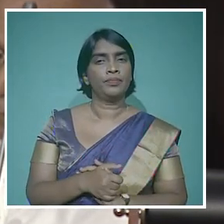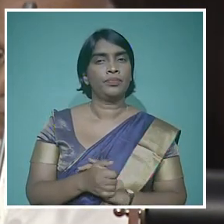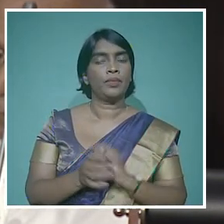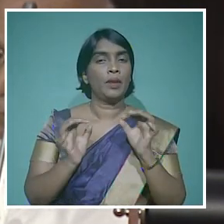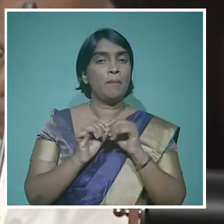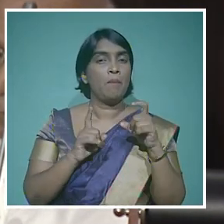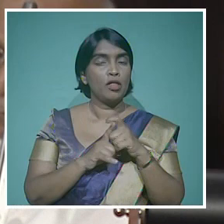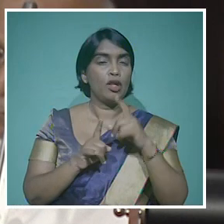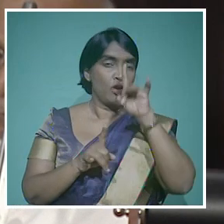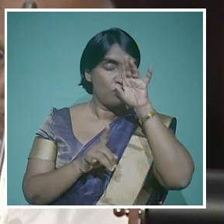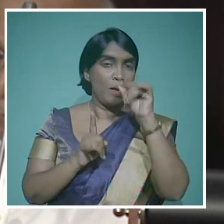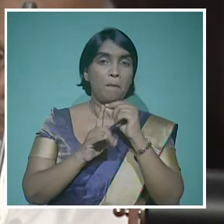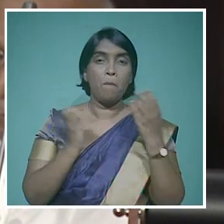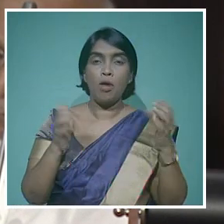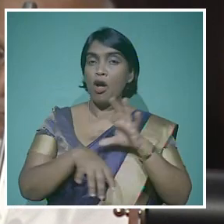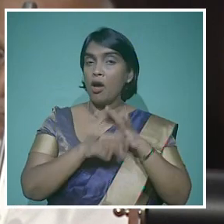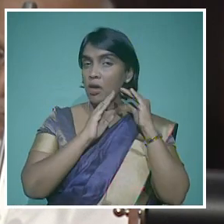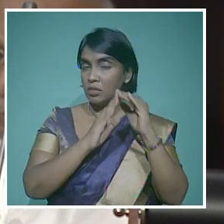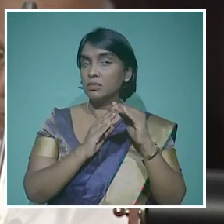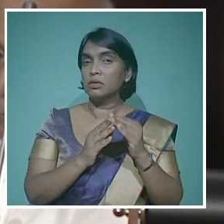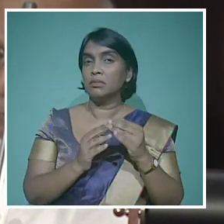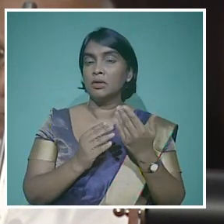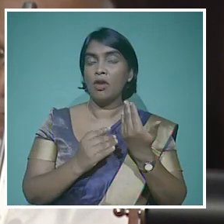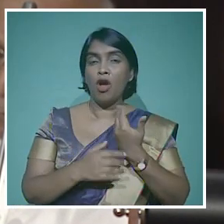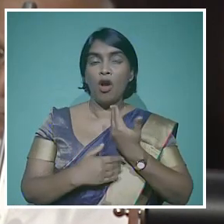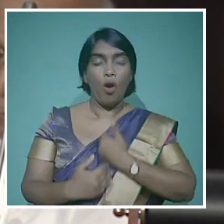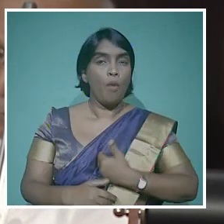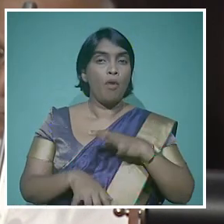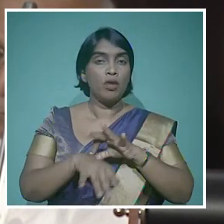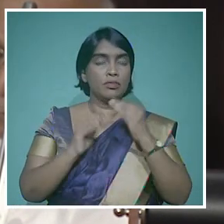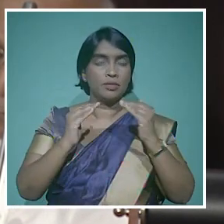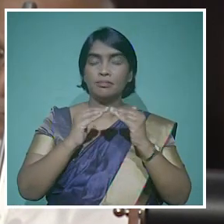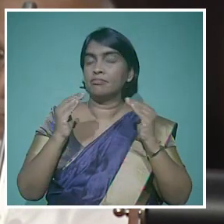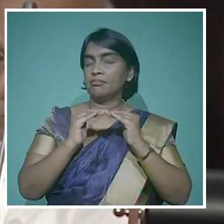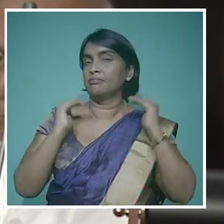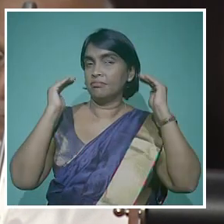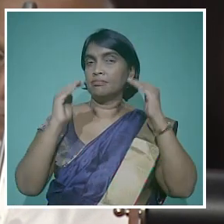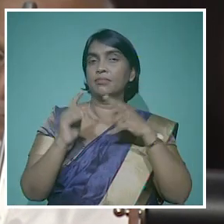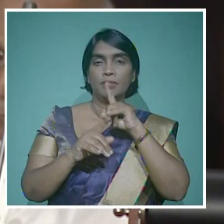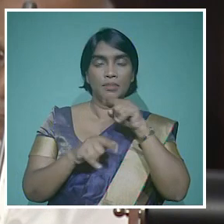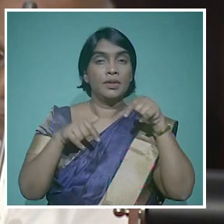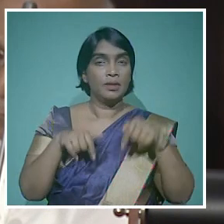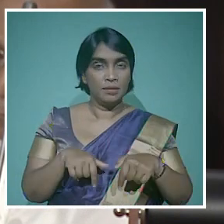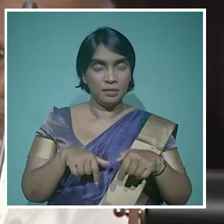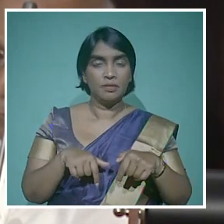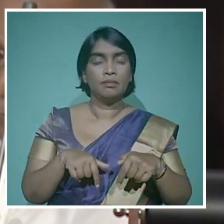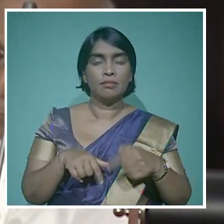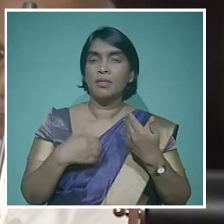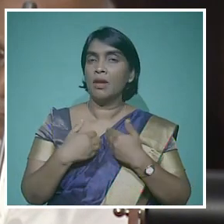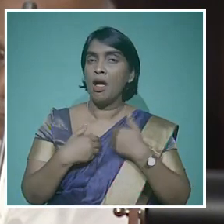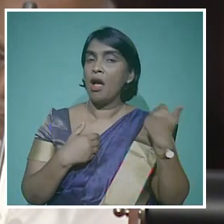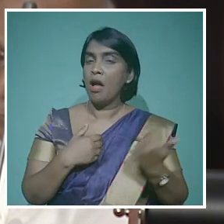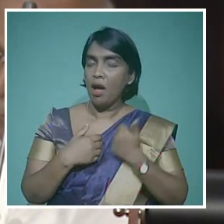බදුල්ල කුරුණෑගලහ පොළොන්නරුව රෝහල් ශික්ෂණ රෝහල් ලෙස උසස් කිරීමට යෝජනා කරමි. එහෙනම් දැනට අපි